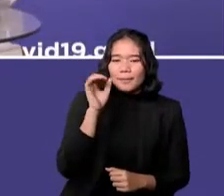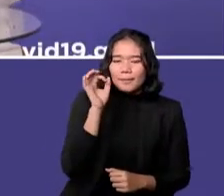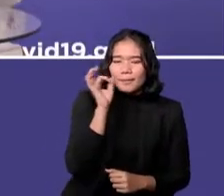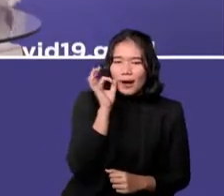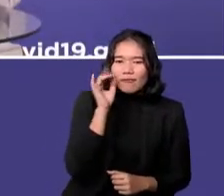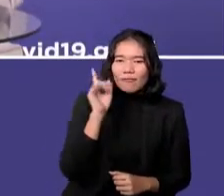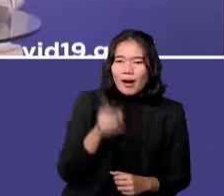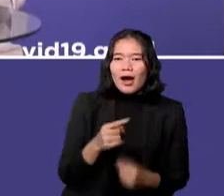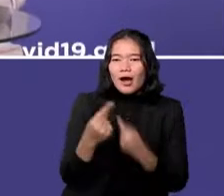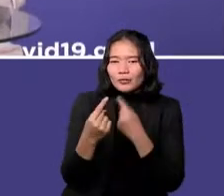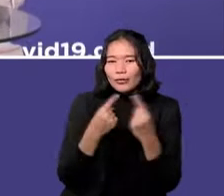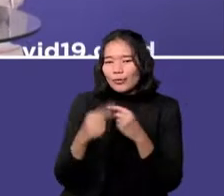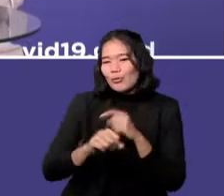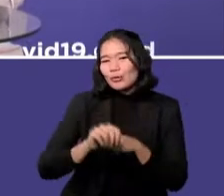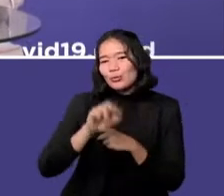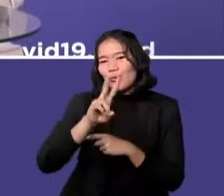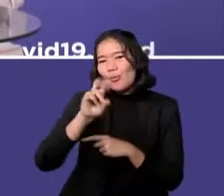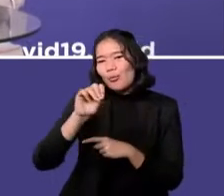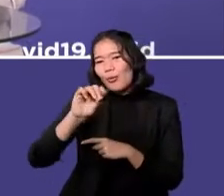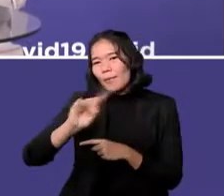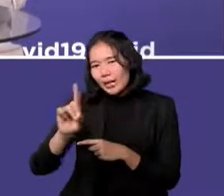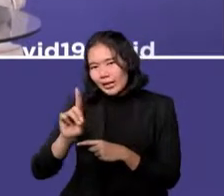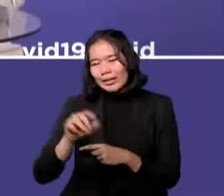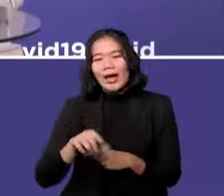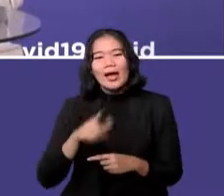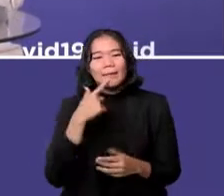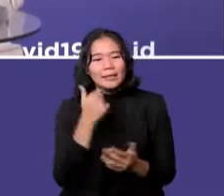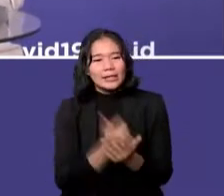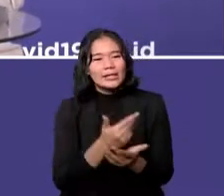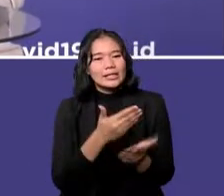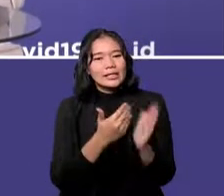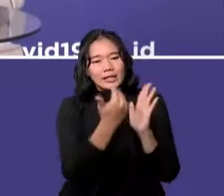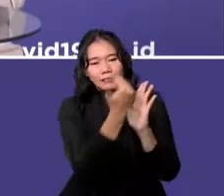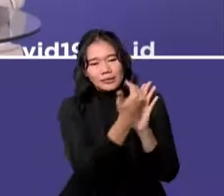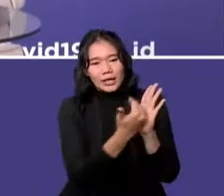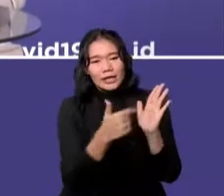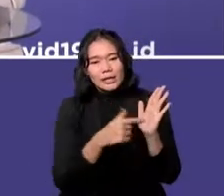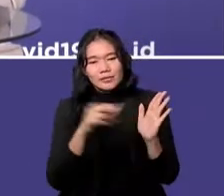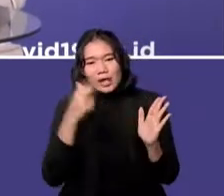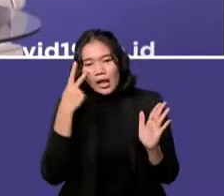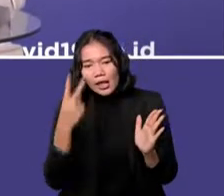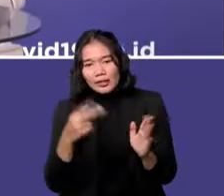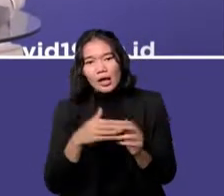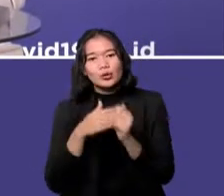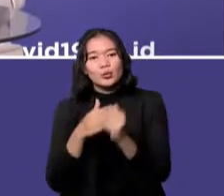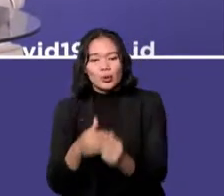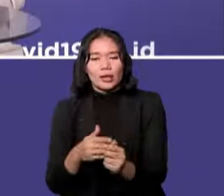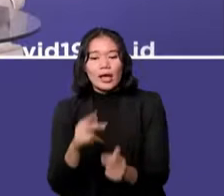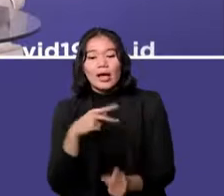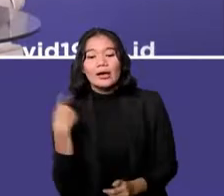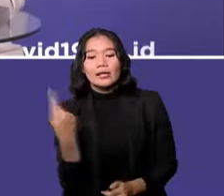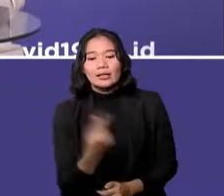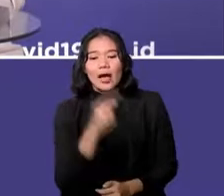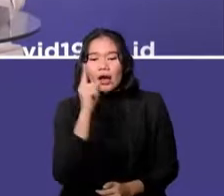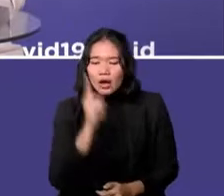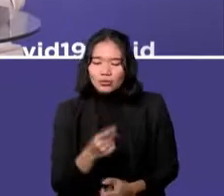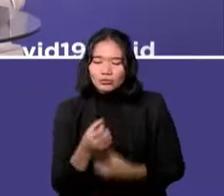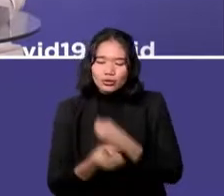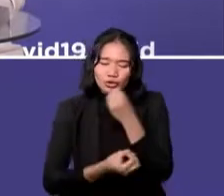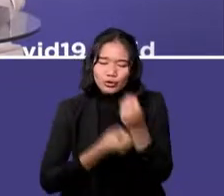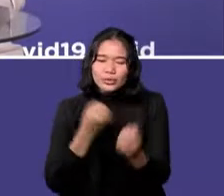menit, Pak. Tidak apa-apa. Ya, ya. Ya, nanti ini kebijakan-kebijakan pendukungnya bisa dilihat aturan, dan ini yang kita